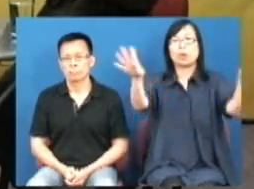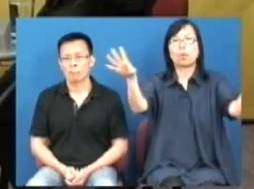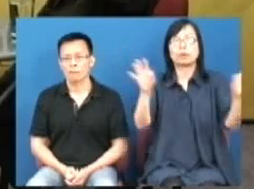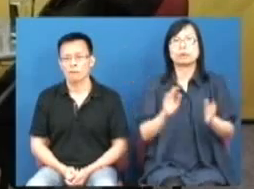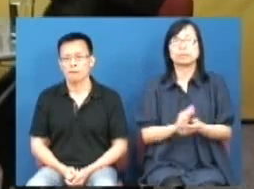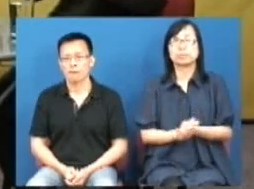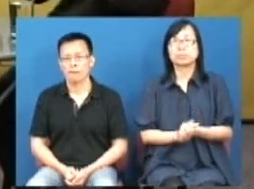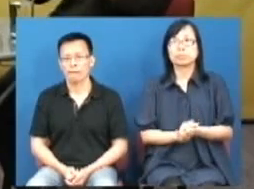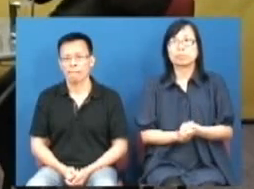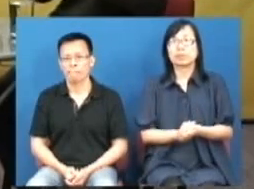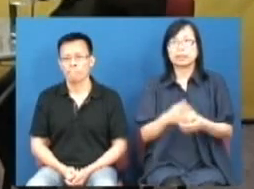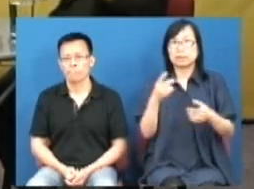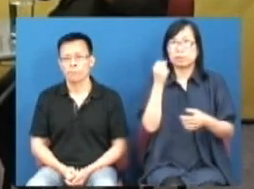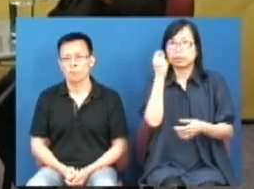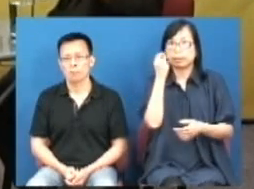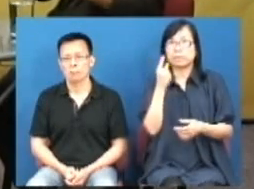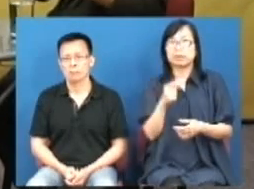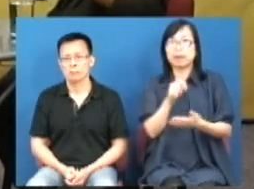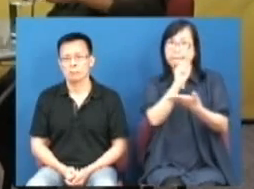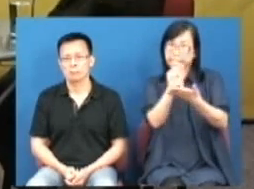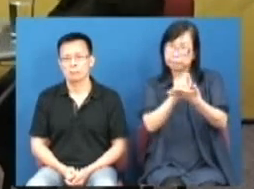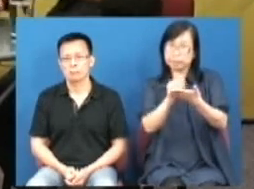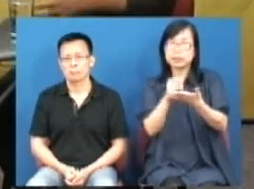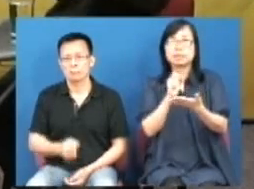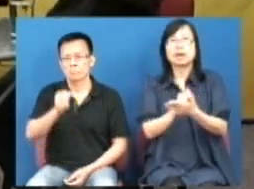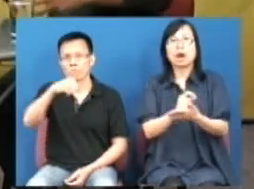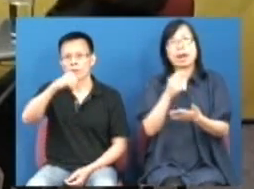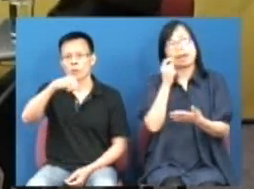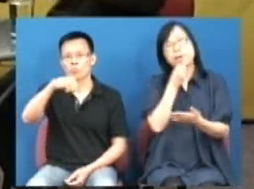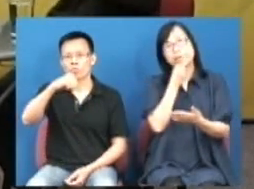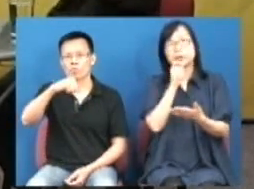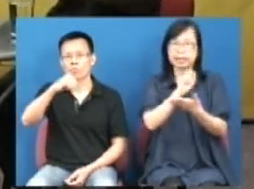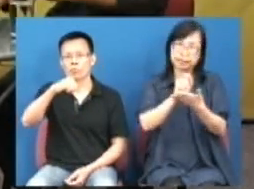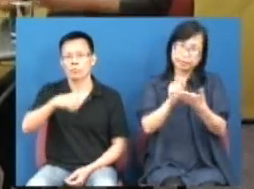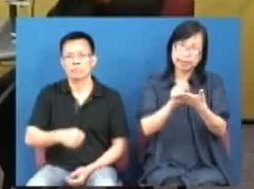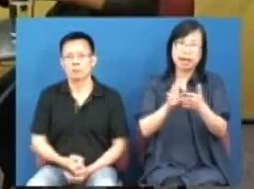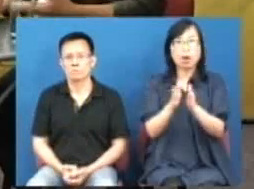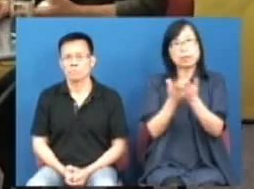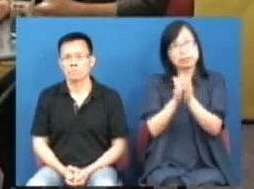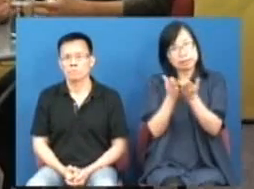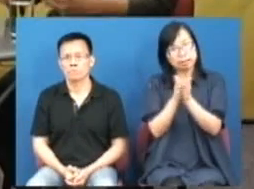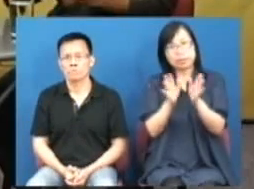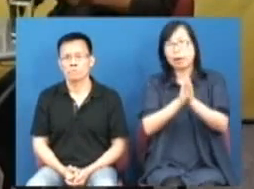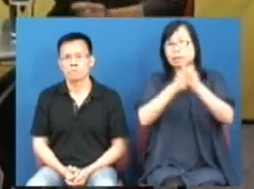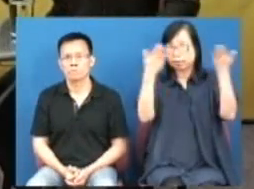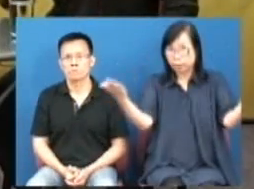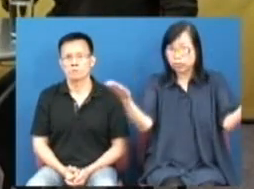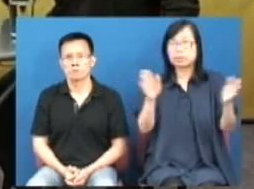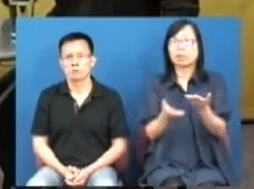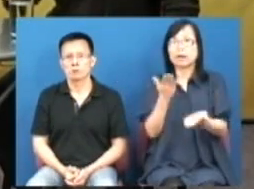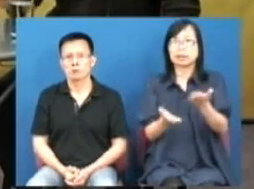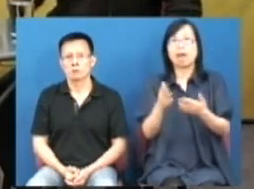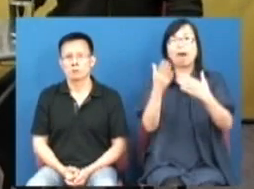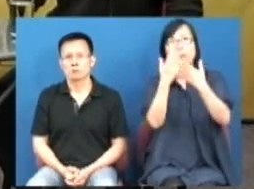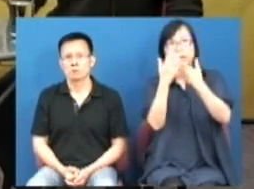即係呢個特點咧，同文字嘅媒體一樣啊，即係中意寫篇文又好，你中意搞份雜誌、搞份報紙都好。咁但係咧，電台